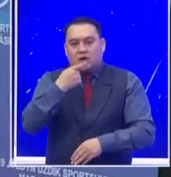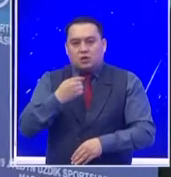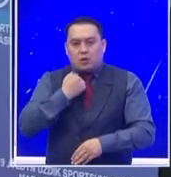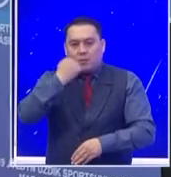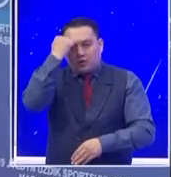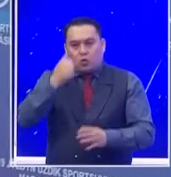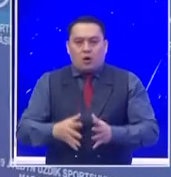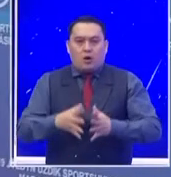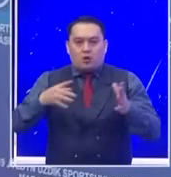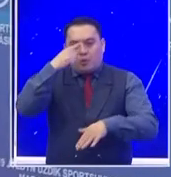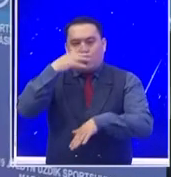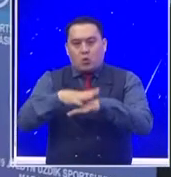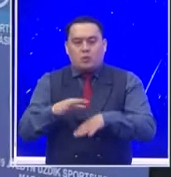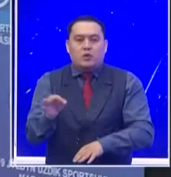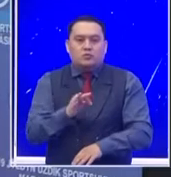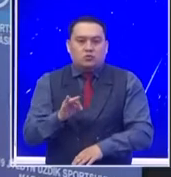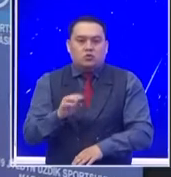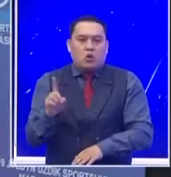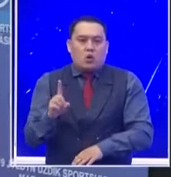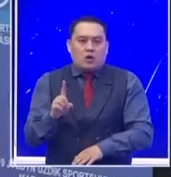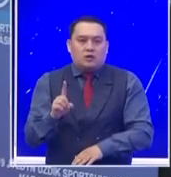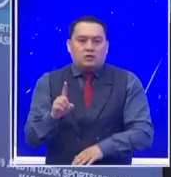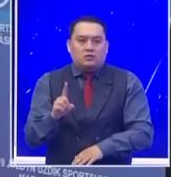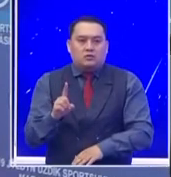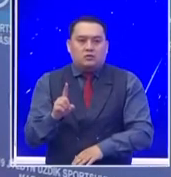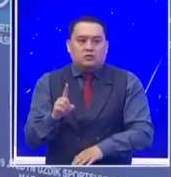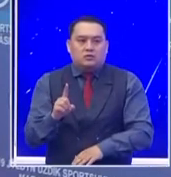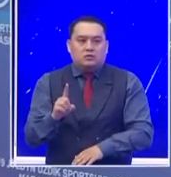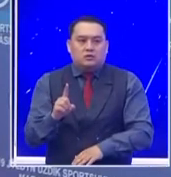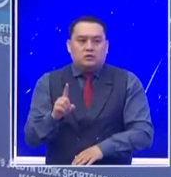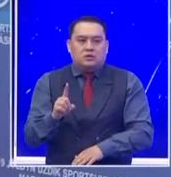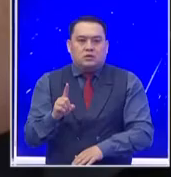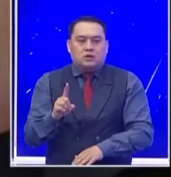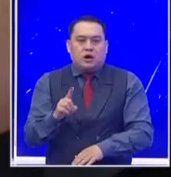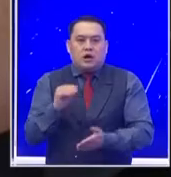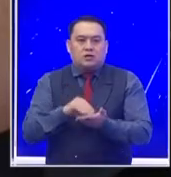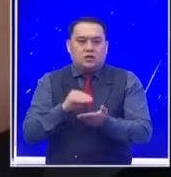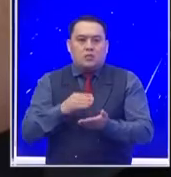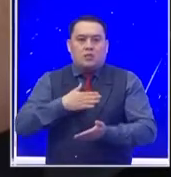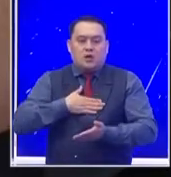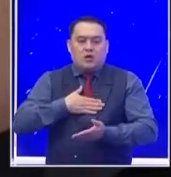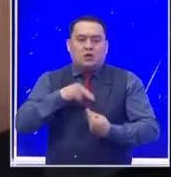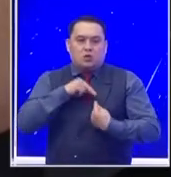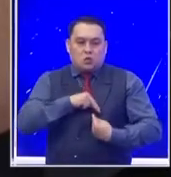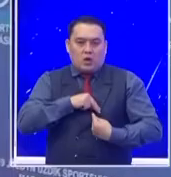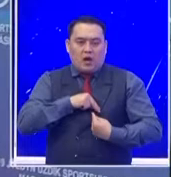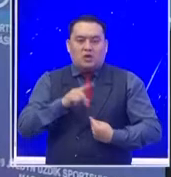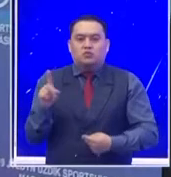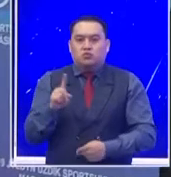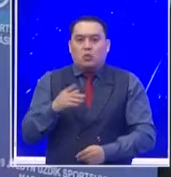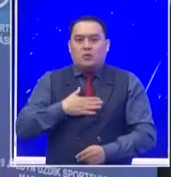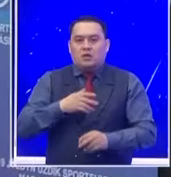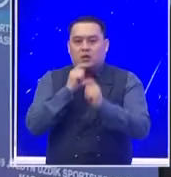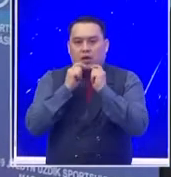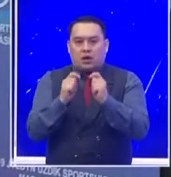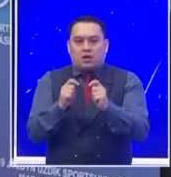омотэ кукоба свечи баталову эти сбои ванар бархату то что оценили мои труды и думаю то что такие